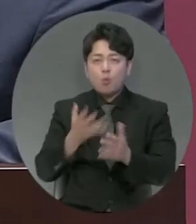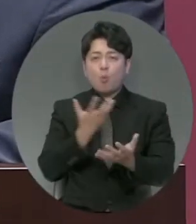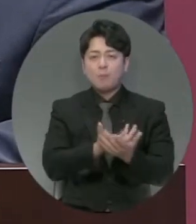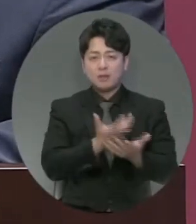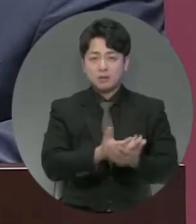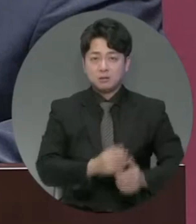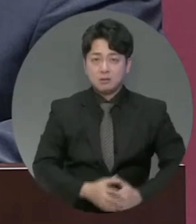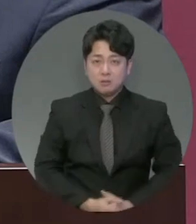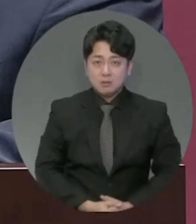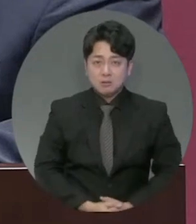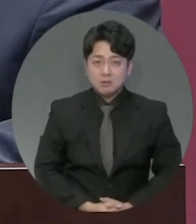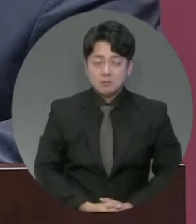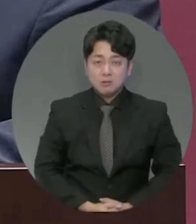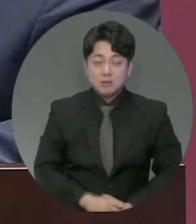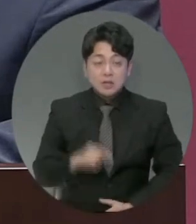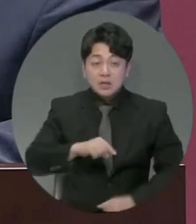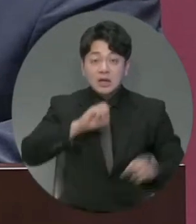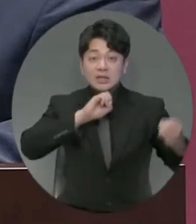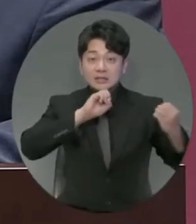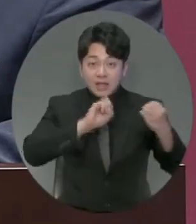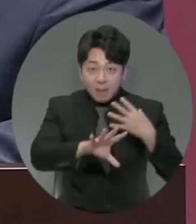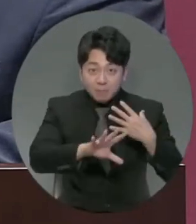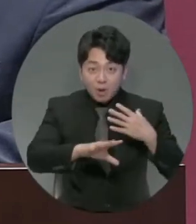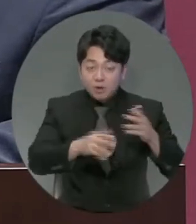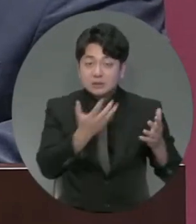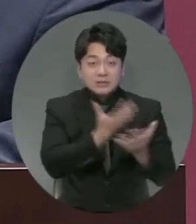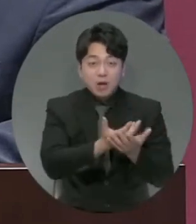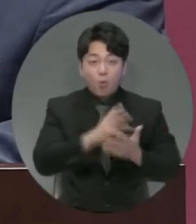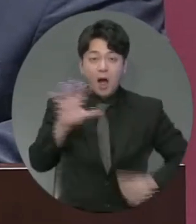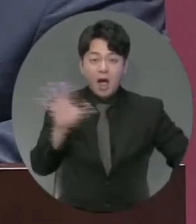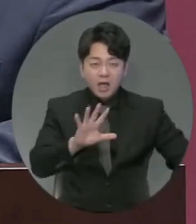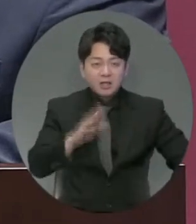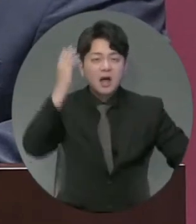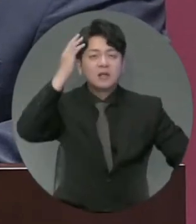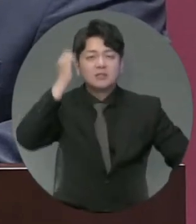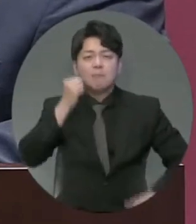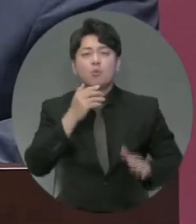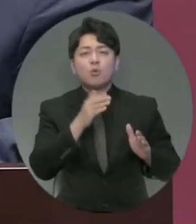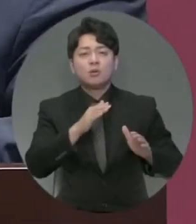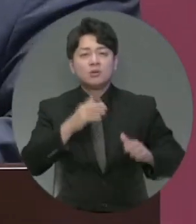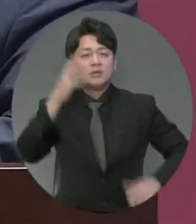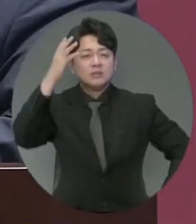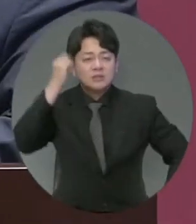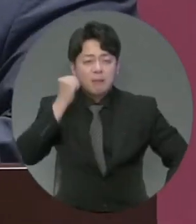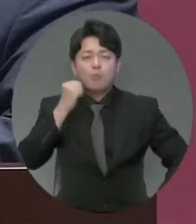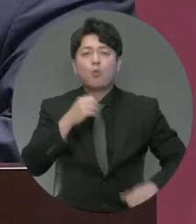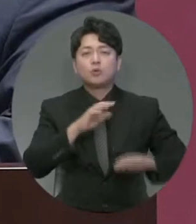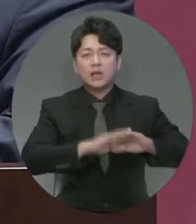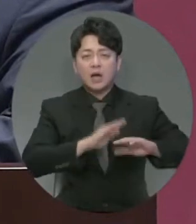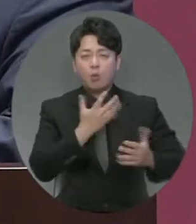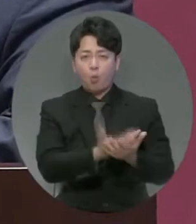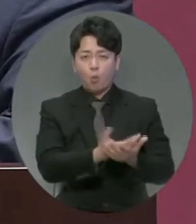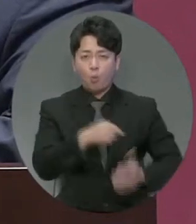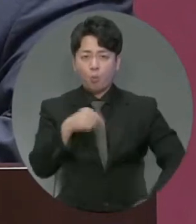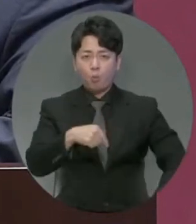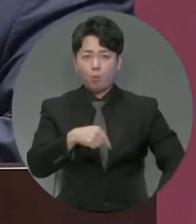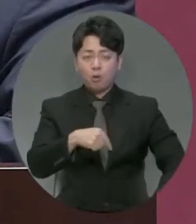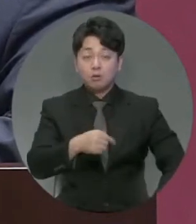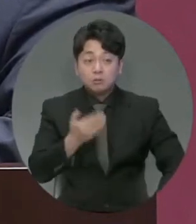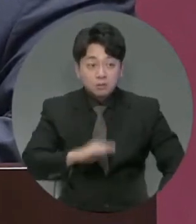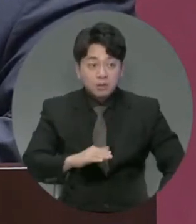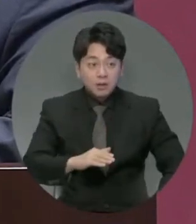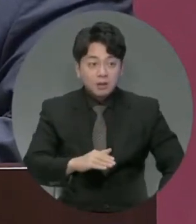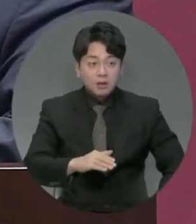예. 이것을 작전 지침으로 둔갑시켜서 국민께 호도하는 것이죠. 그야말로